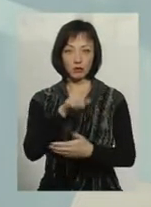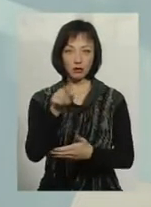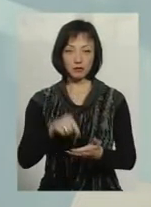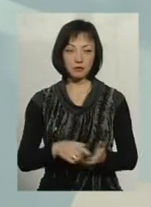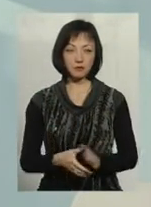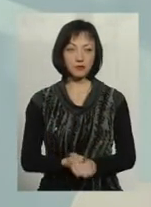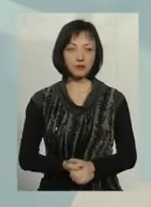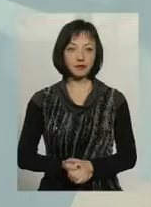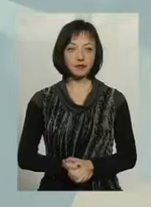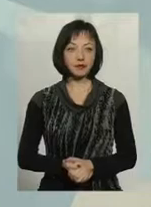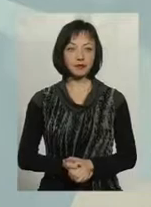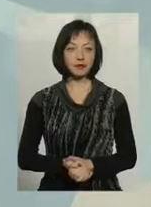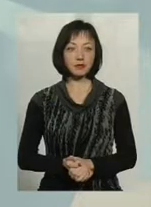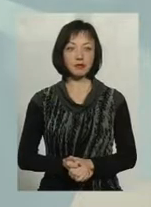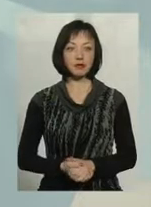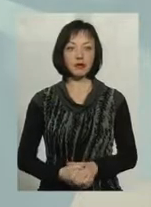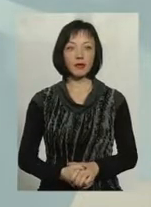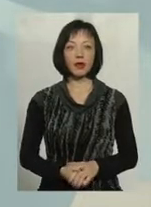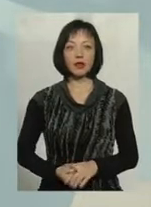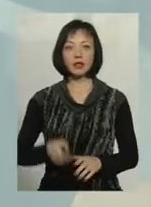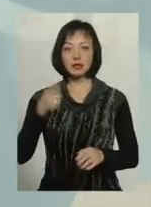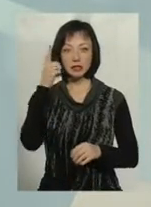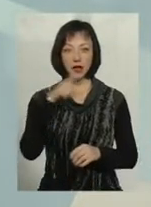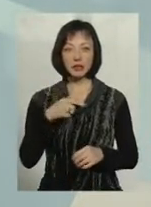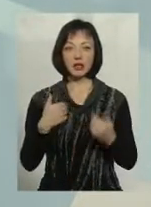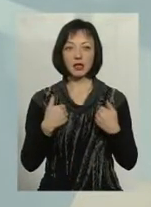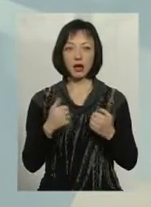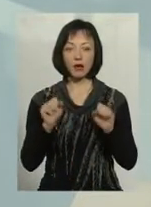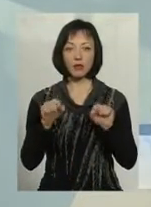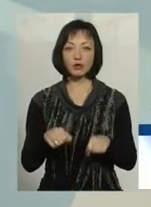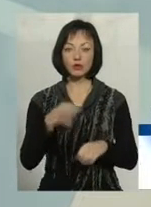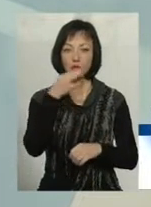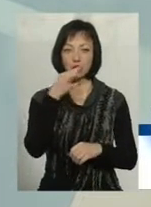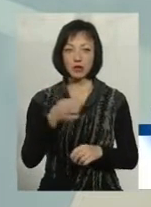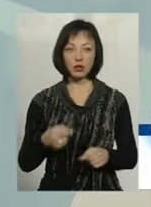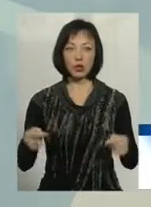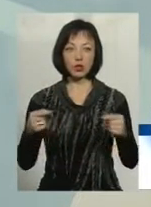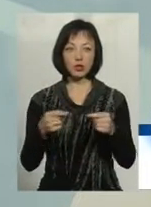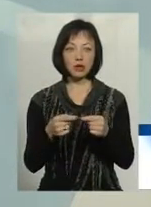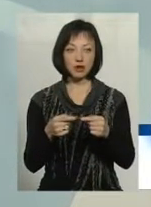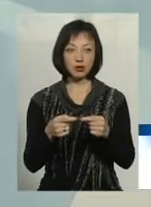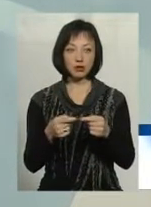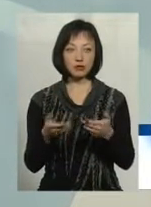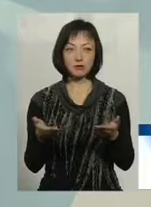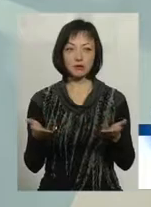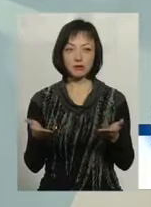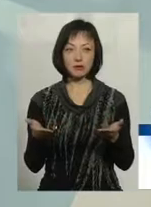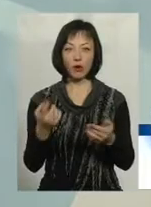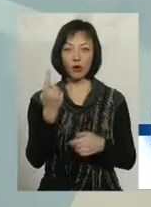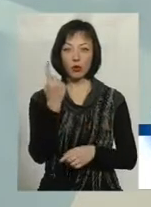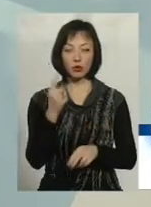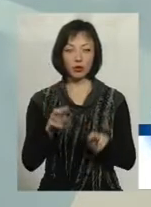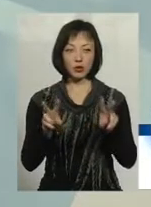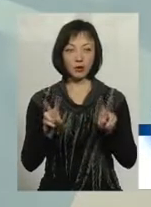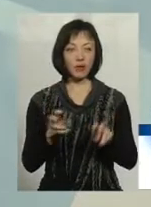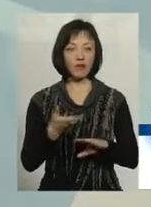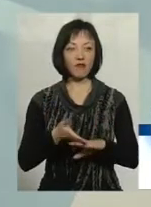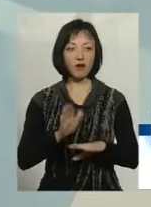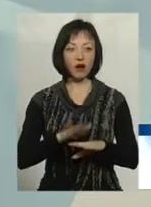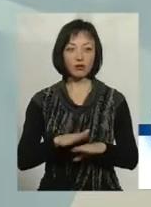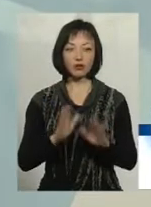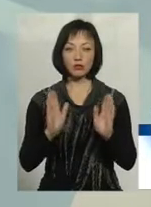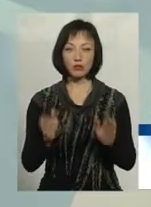легкої промисловості при торгово-промисловій палаті та експерт ради підприємців при Кабінеті міністрів. Отже, пані Наталія,